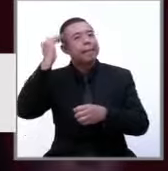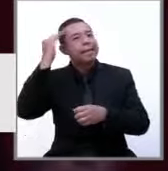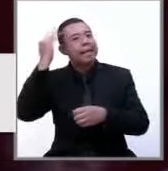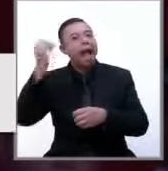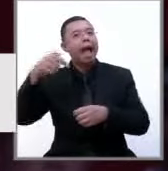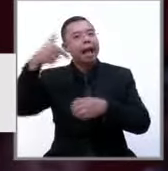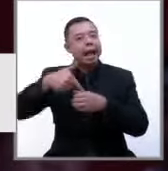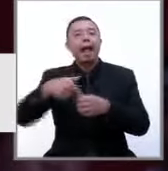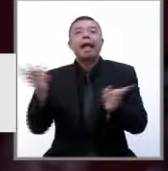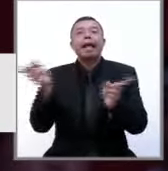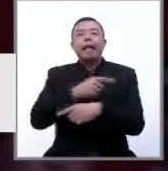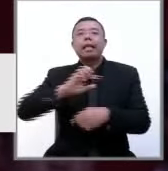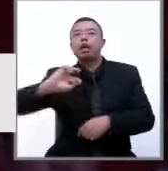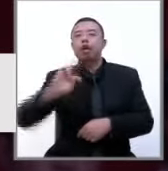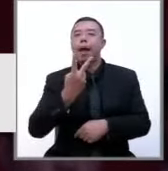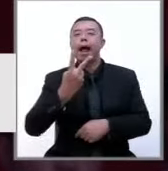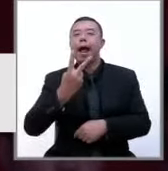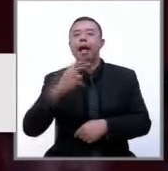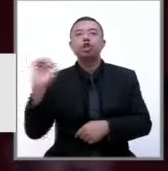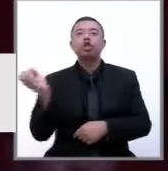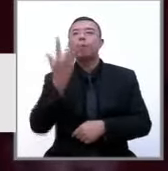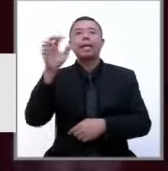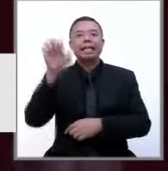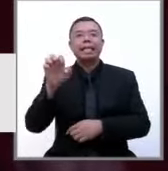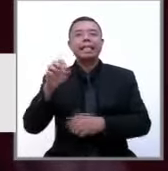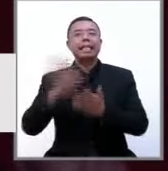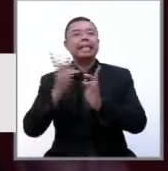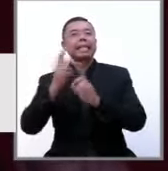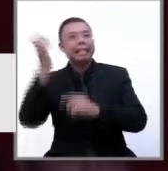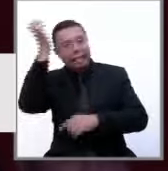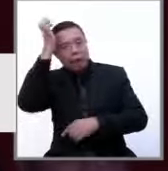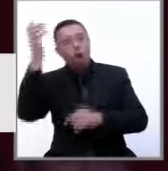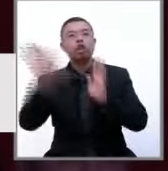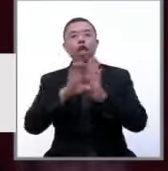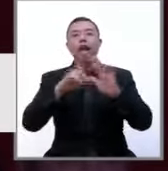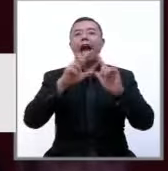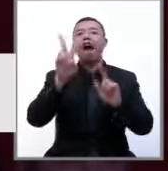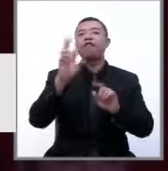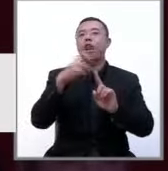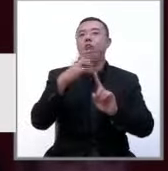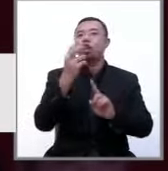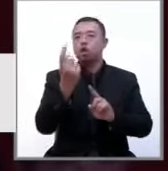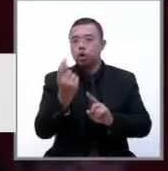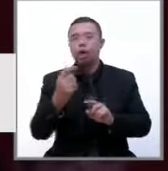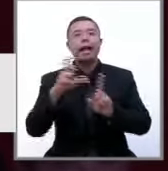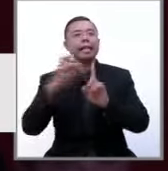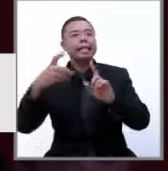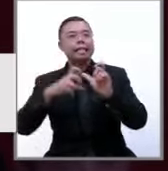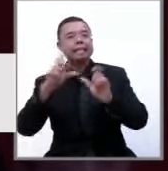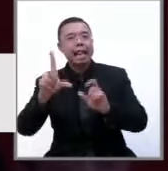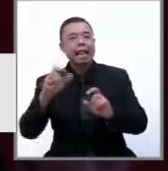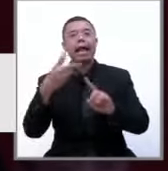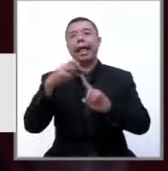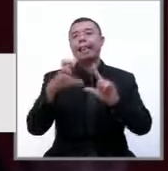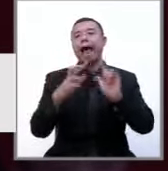transis menuju energi hijau seperti bioafttur biodiesel dan juga bioetanol